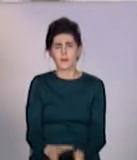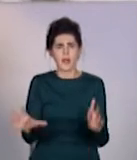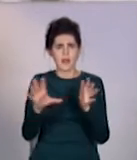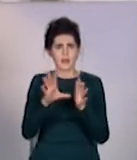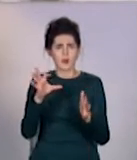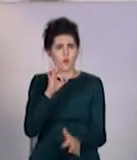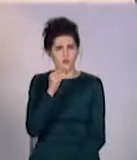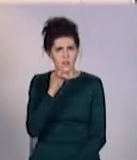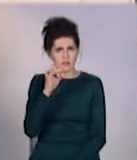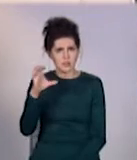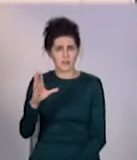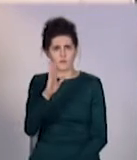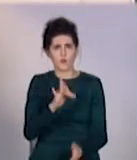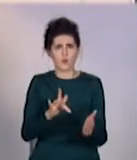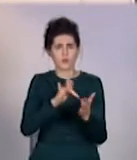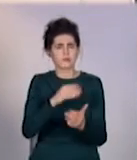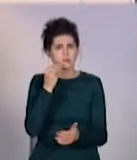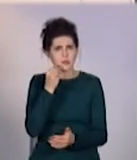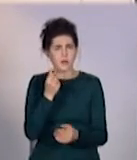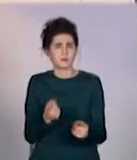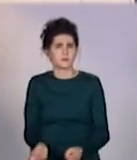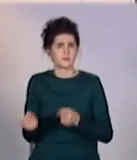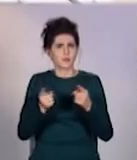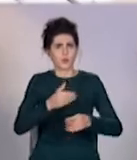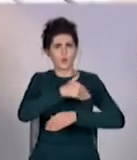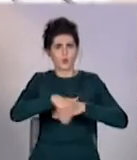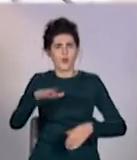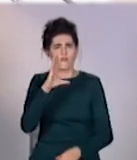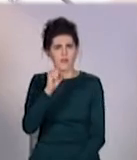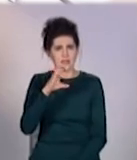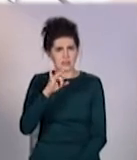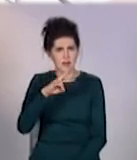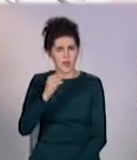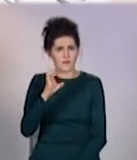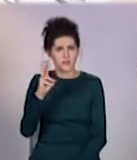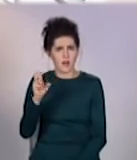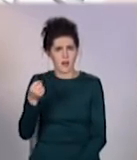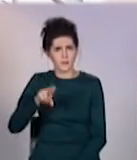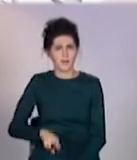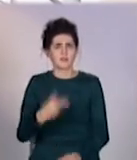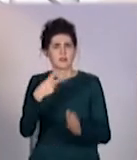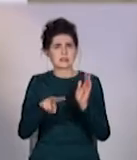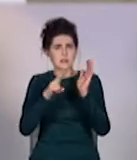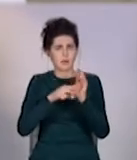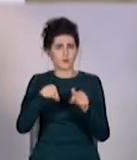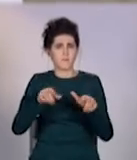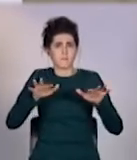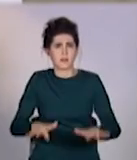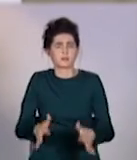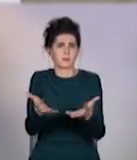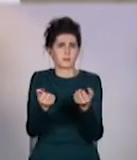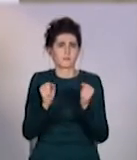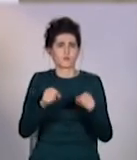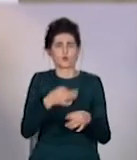Енергоофіс «Яснов» Слов'янську переїхав. Саме тут, на вулиці Васильівській, 27, тепер приймають відвідувачів. У